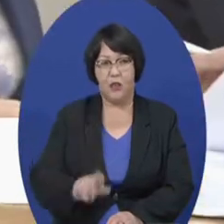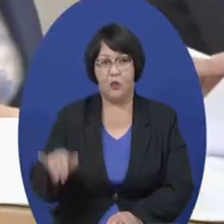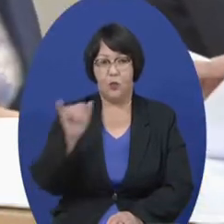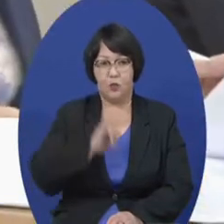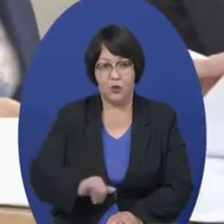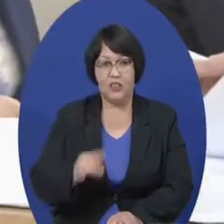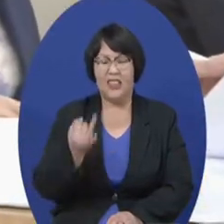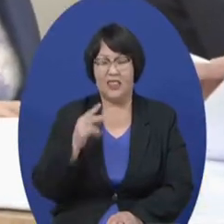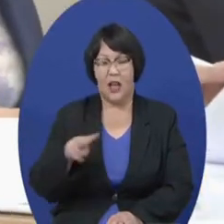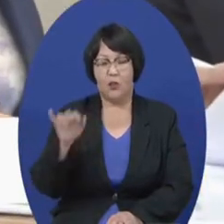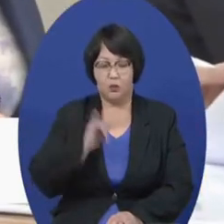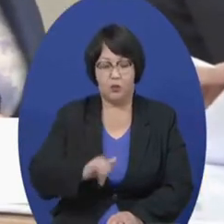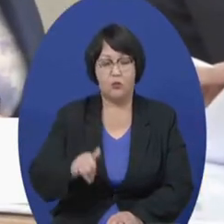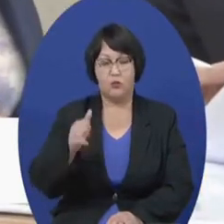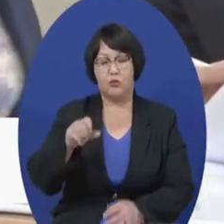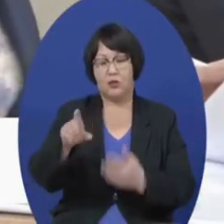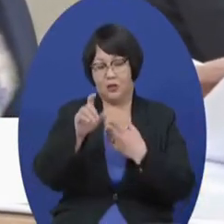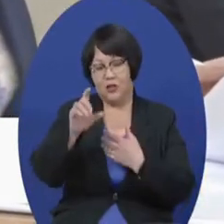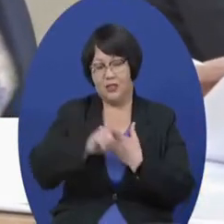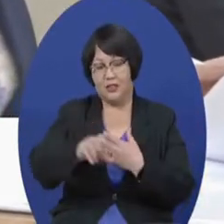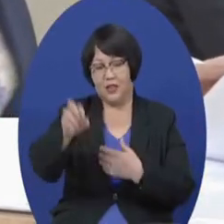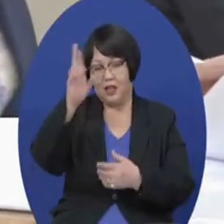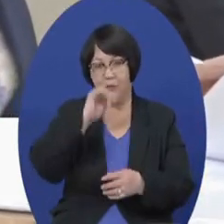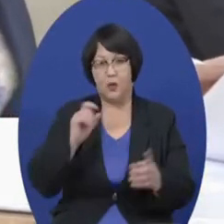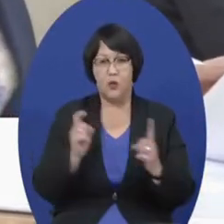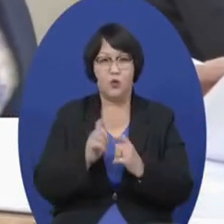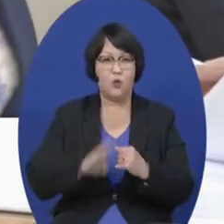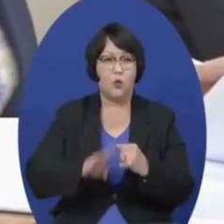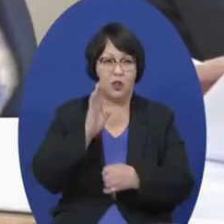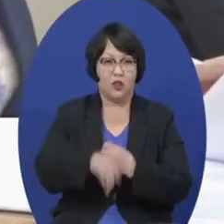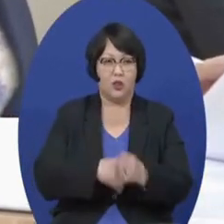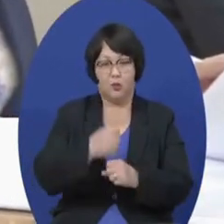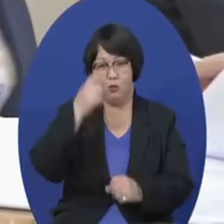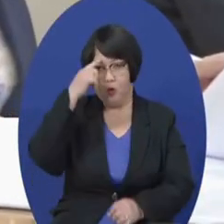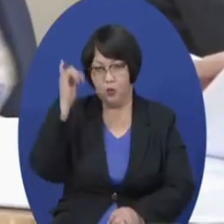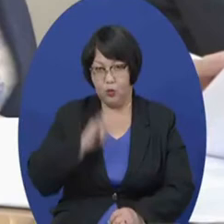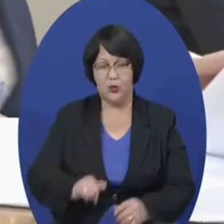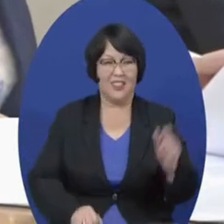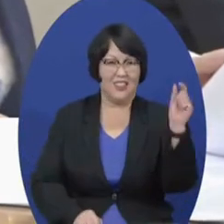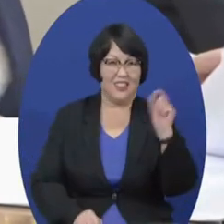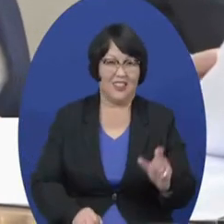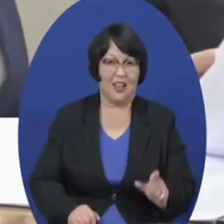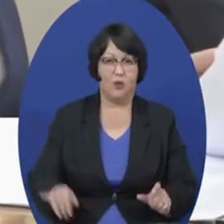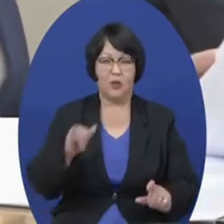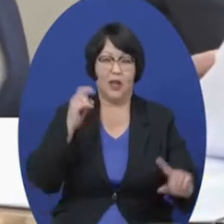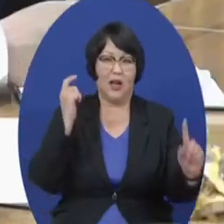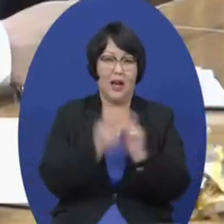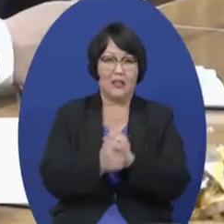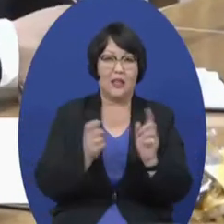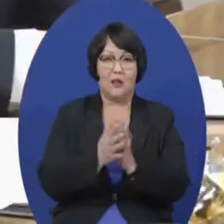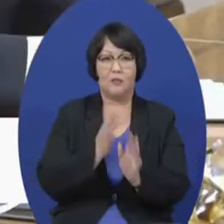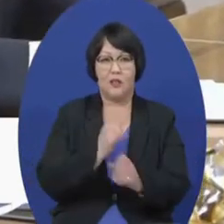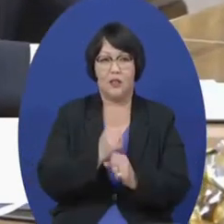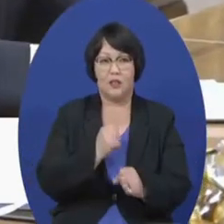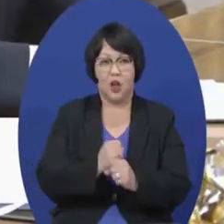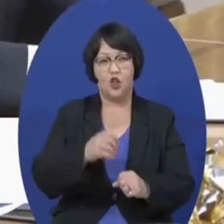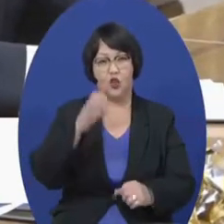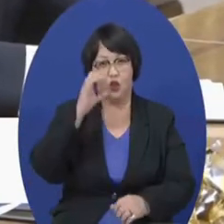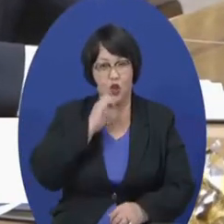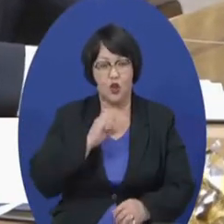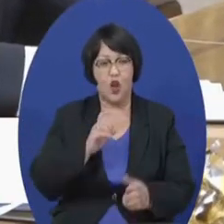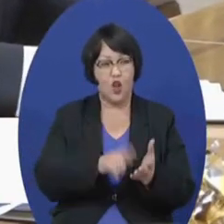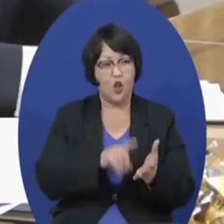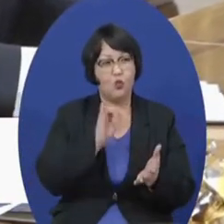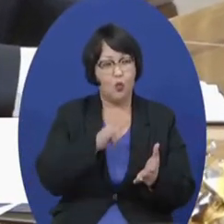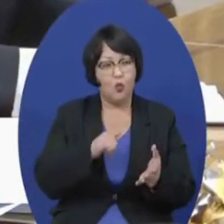Лаура Ботаг хүлээн авч уулзах үеэрээ сүүлийн жилүүдэд идэвхтэй хөгжиж байгаа Монгол Италийн харилцаа хамтын ажиллагааг харилцан сонирхсон бүхий л